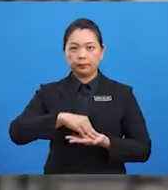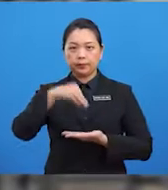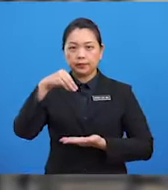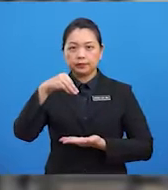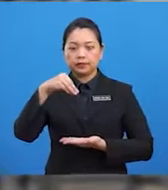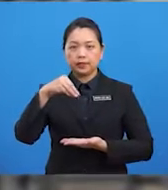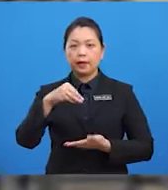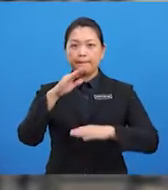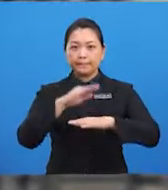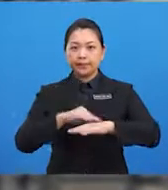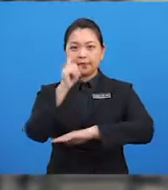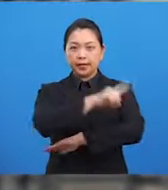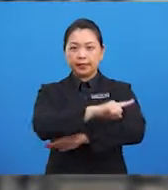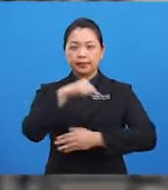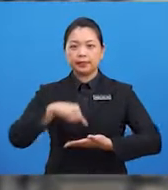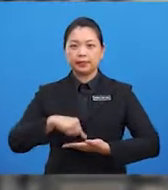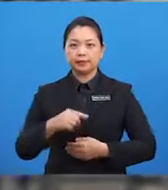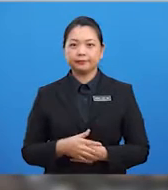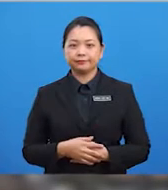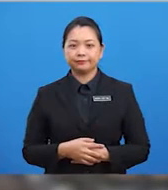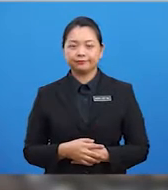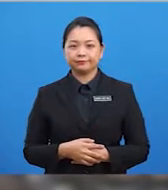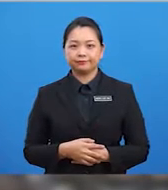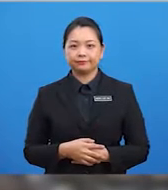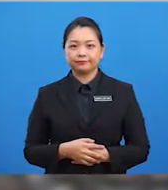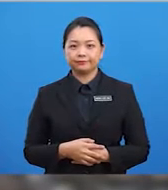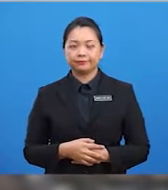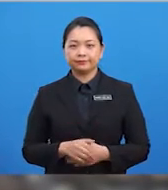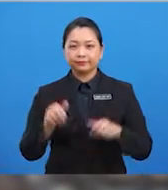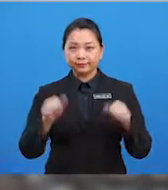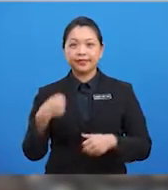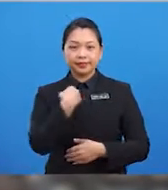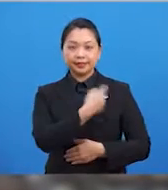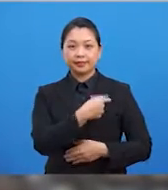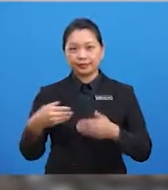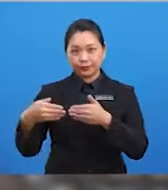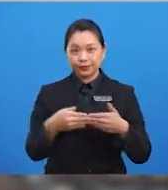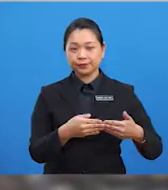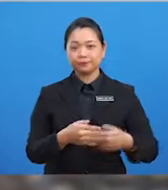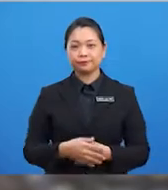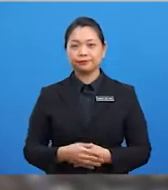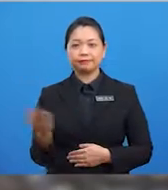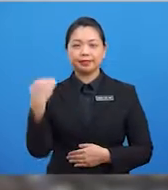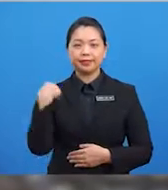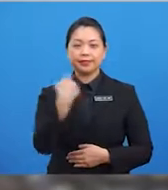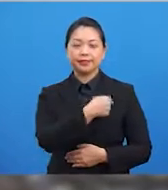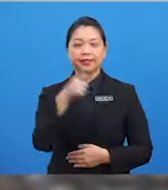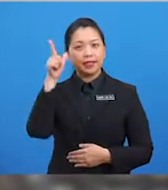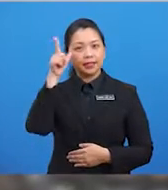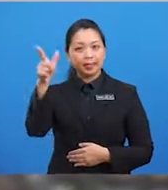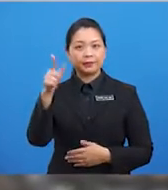pembelajaran pada hari ini. Boleh kita teruskan? Mari kita